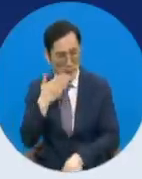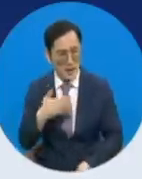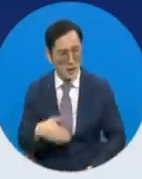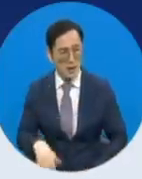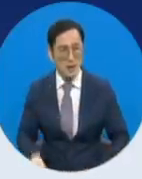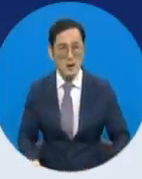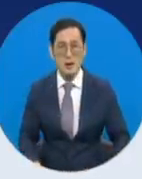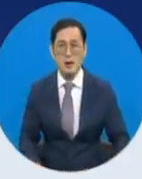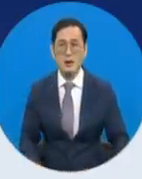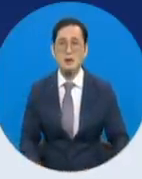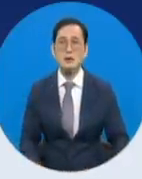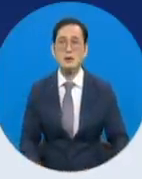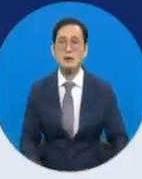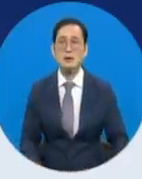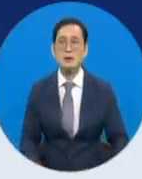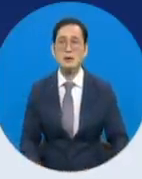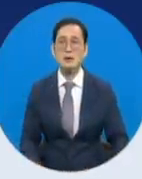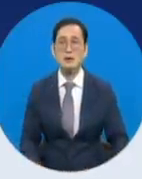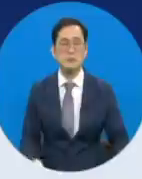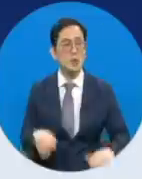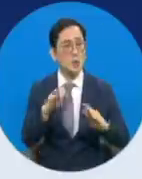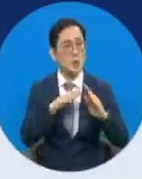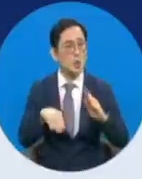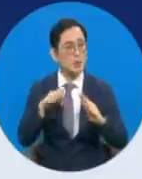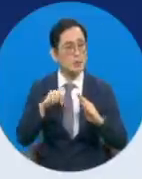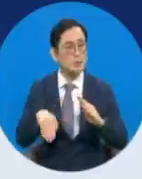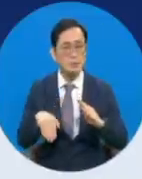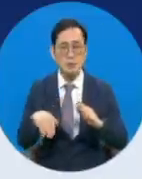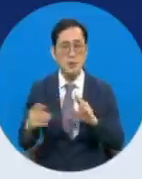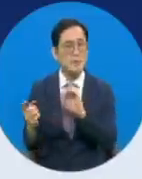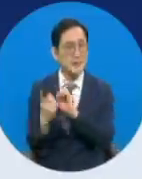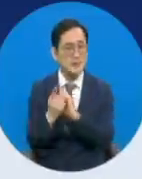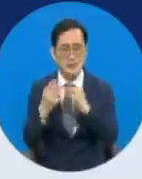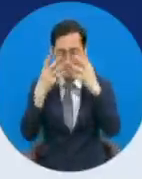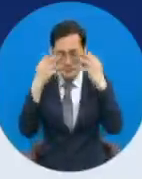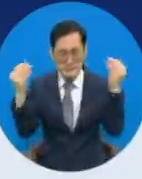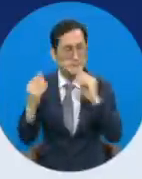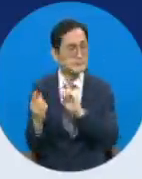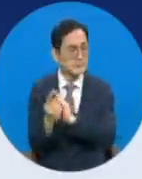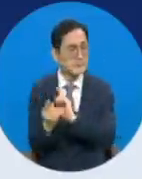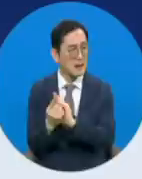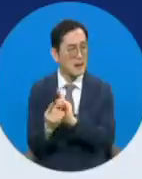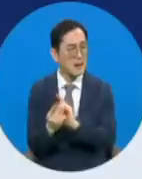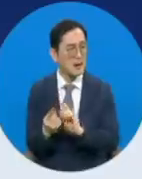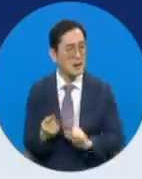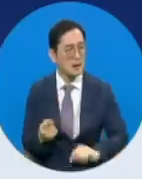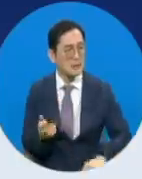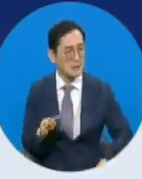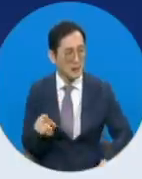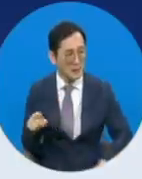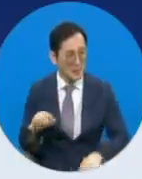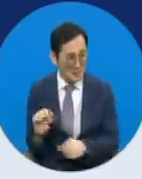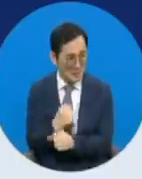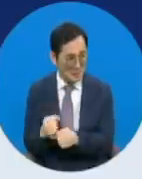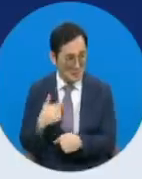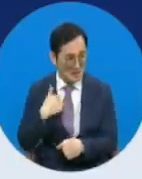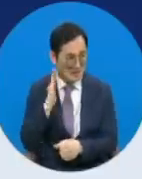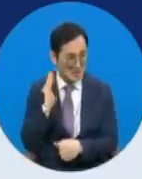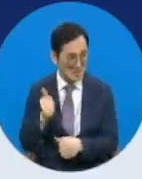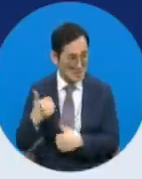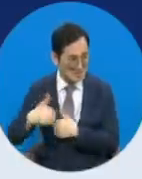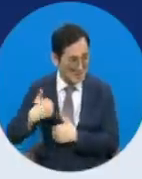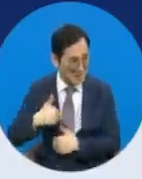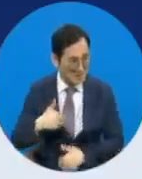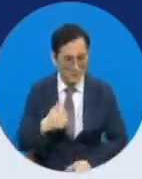만난 공개 일정이었다. 상식에 맞는 이야기를 좀 해달라. 이렇게 얘기를 했습니다.